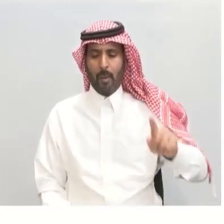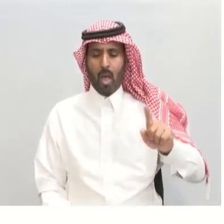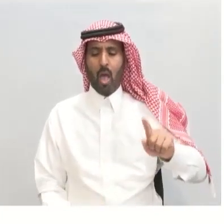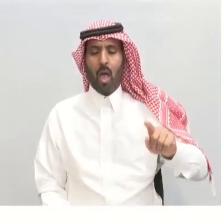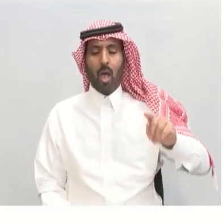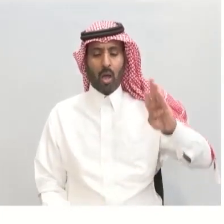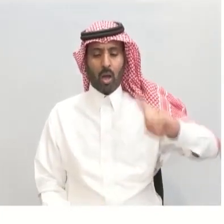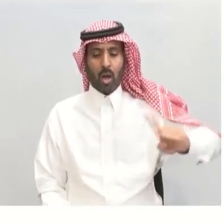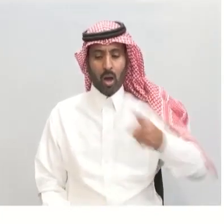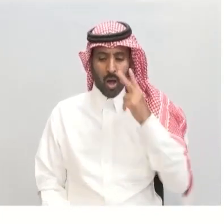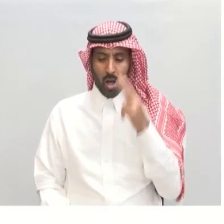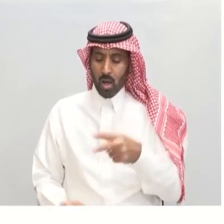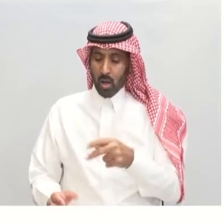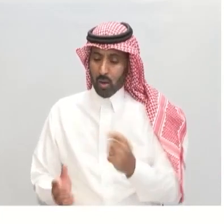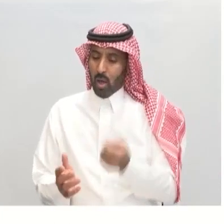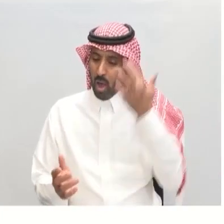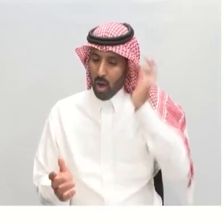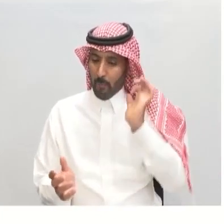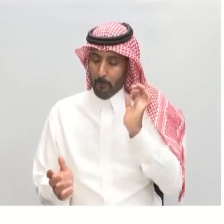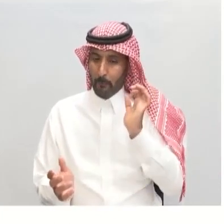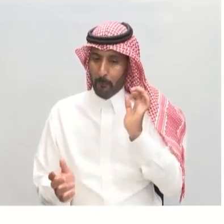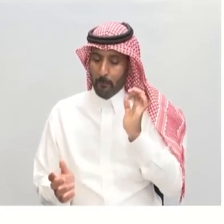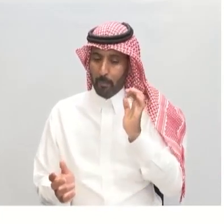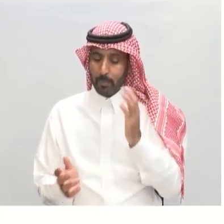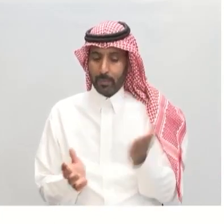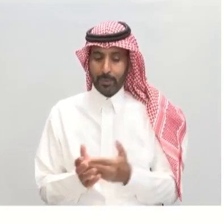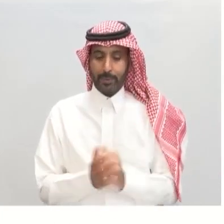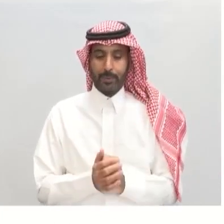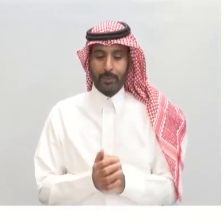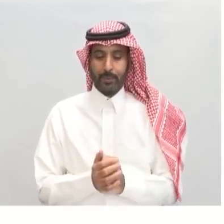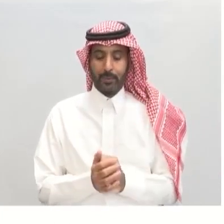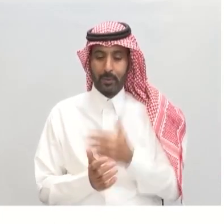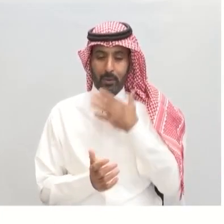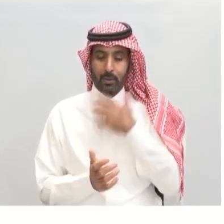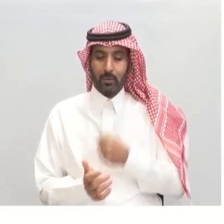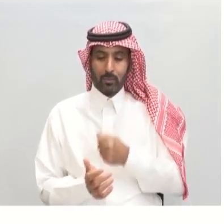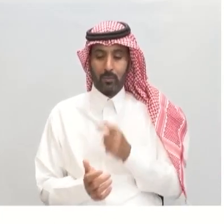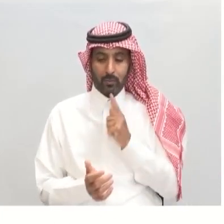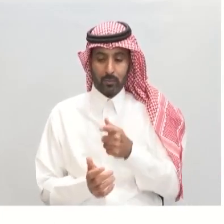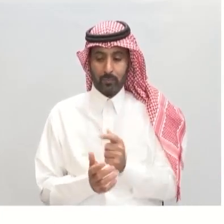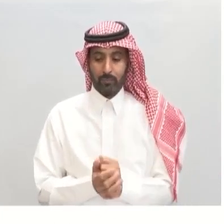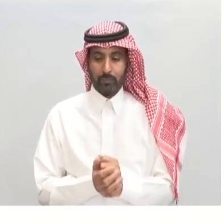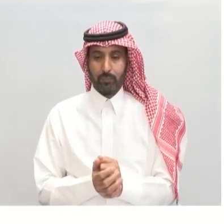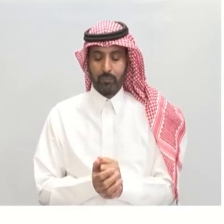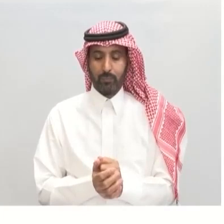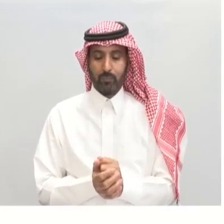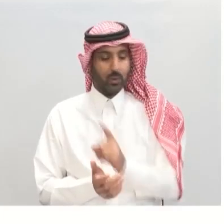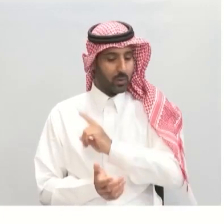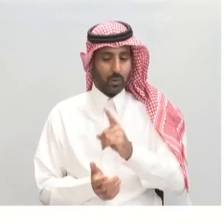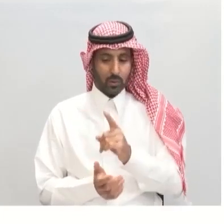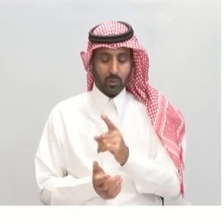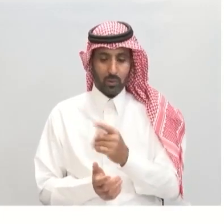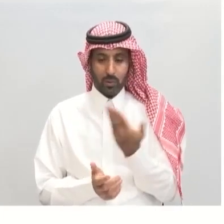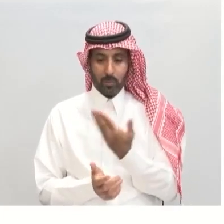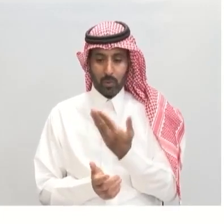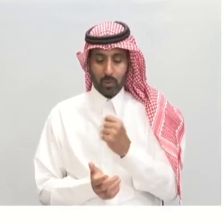عاما لكل من شاء يكتب فعن ابي سعيد الخدري رضي الله عنه ان رسول الله صلى الله عليه وسلم قال لا تكت كتبوا